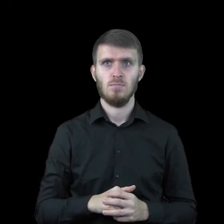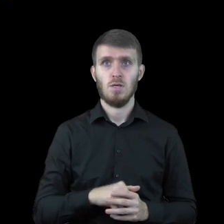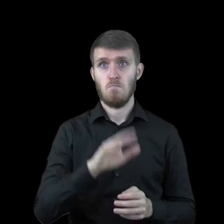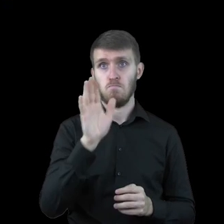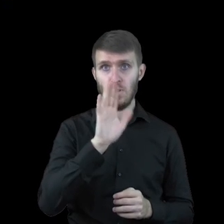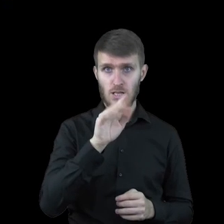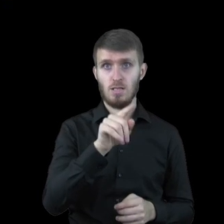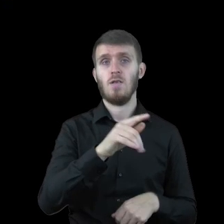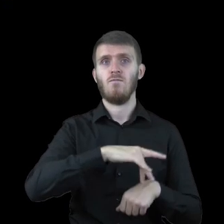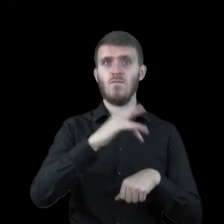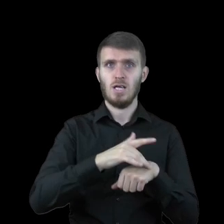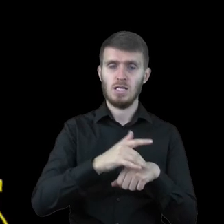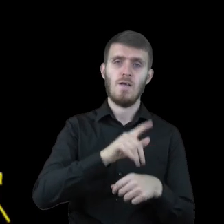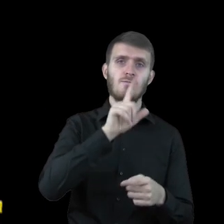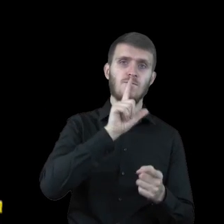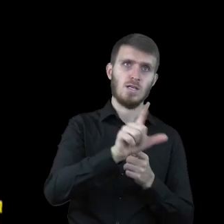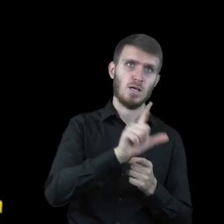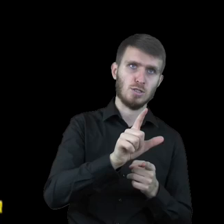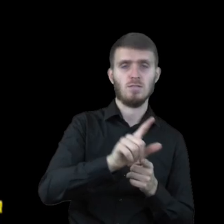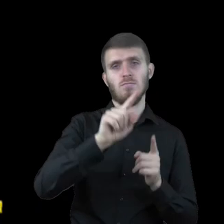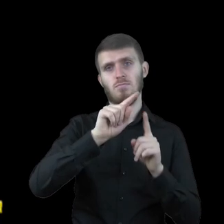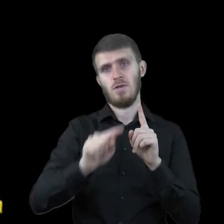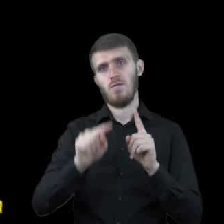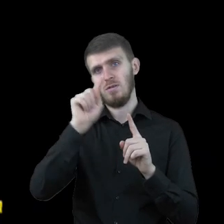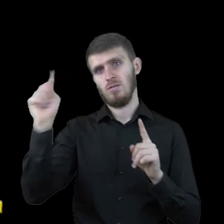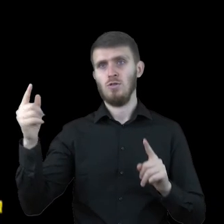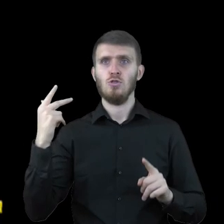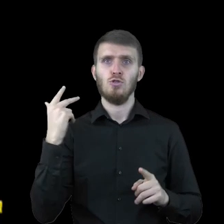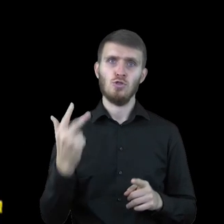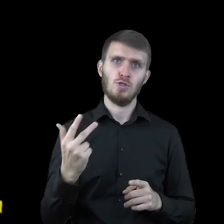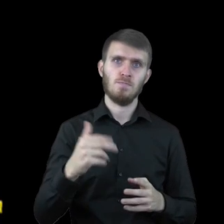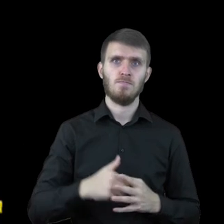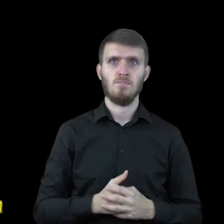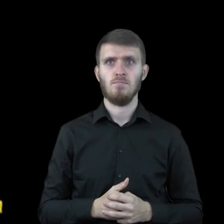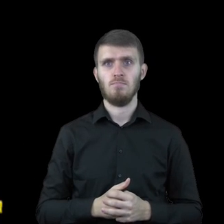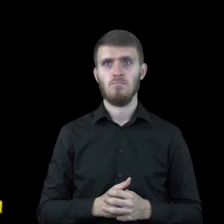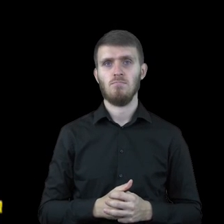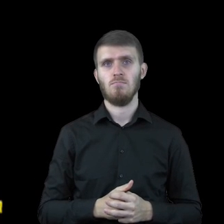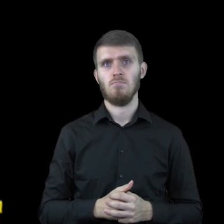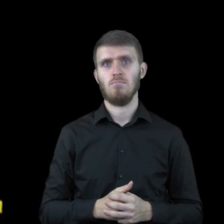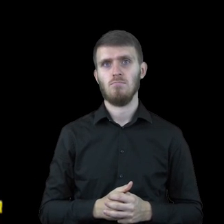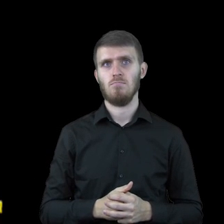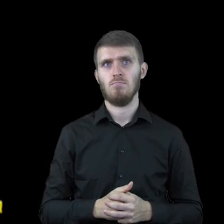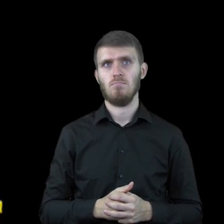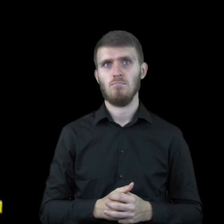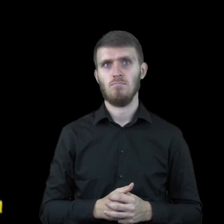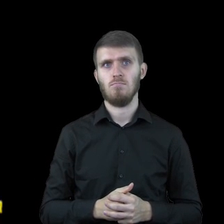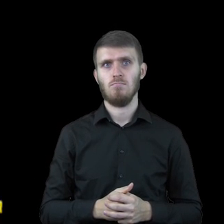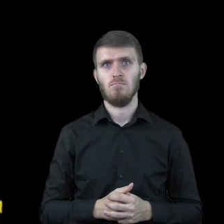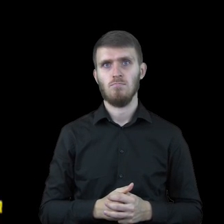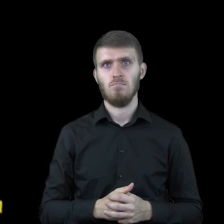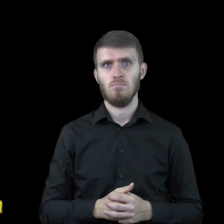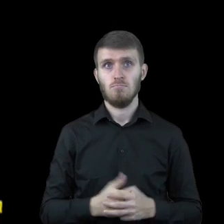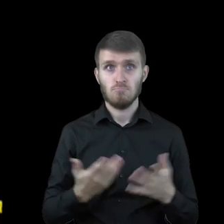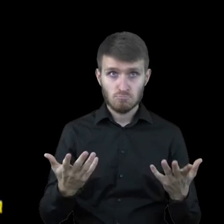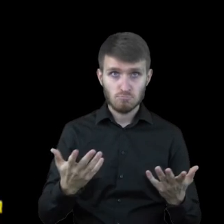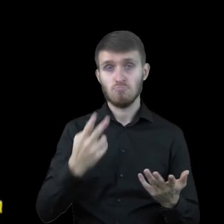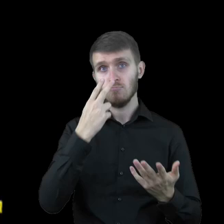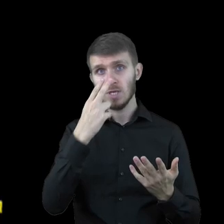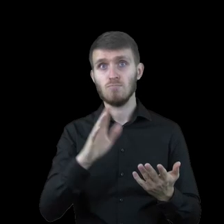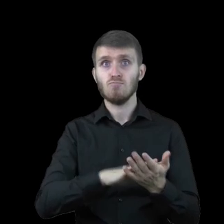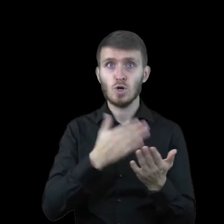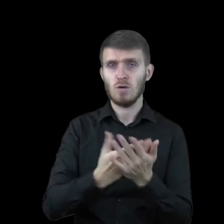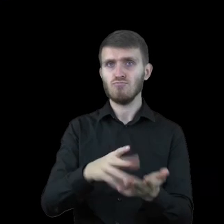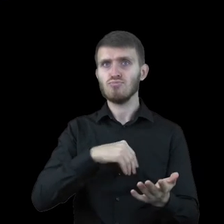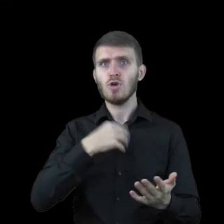długość, czyli jeszcze raz zerknę, 12 pierwiastków z 3. I rozwiązaliśmy